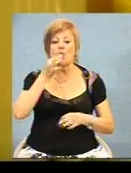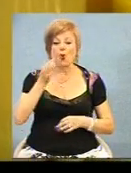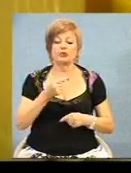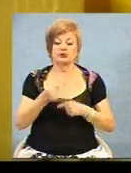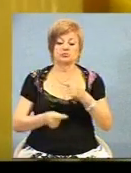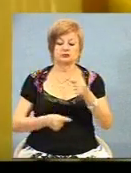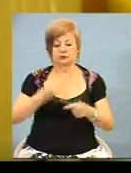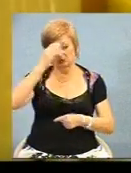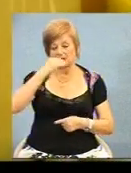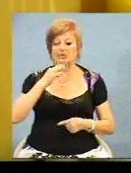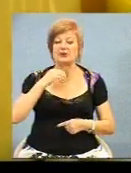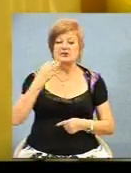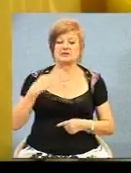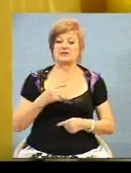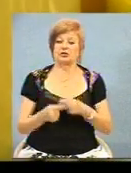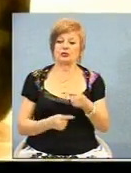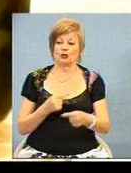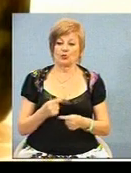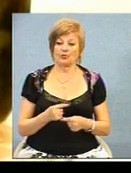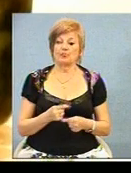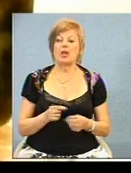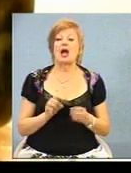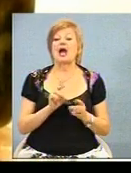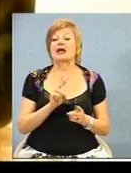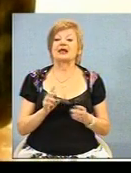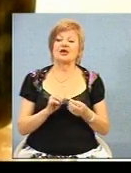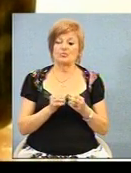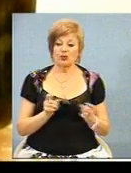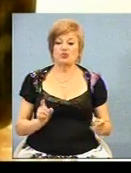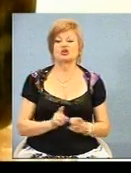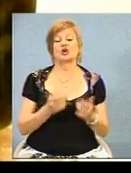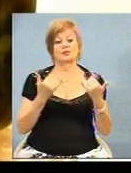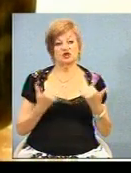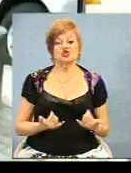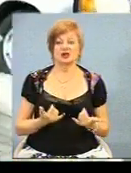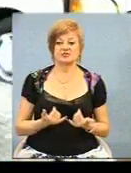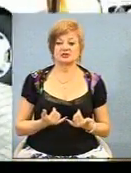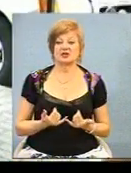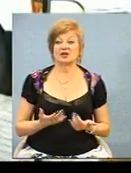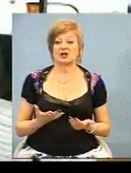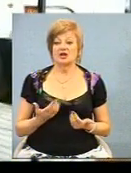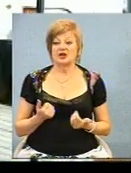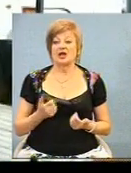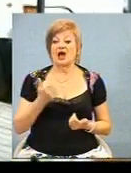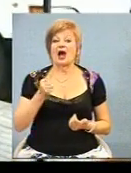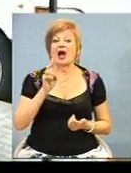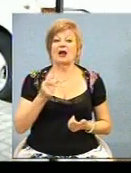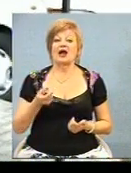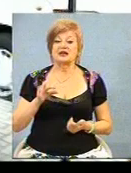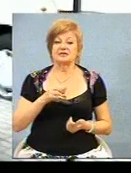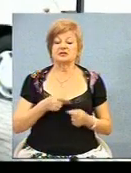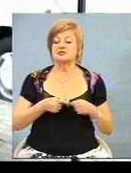від батька до сина. Розповідають, з якими проблемами стикаються нині пасічники. Оце на акацію ми їздимо за